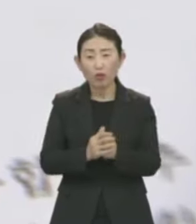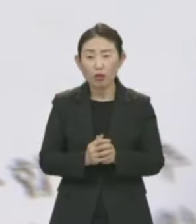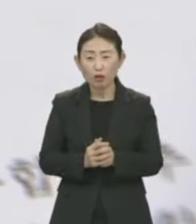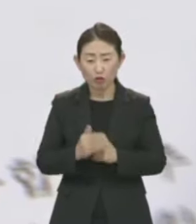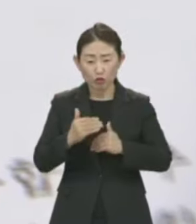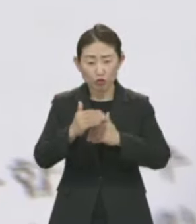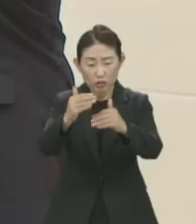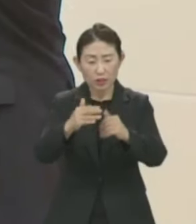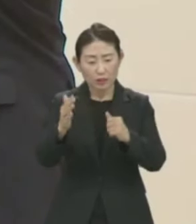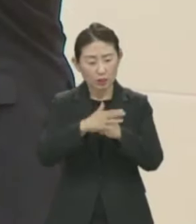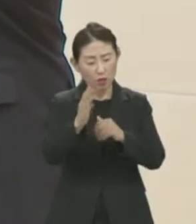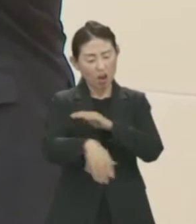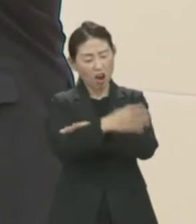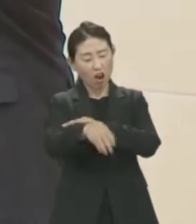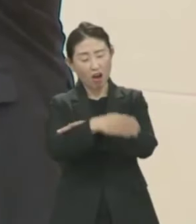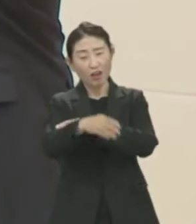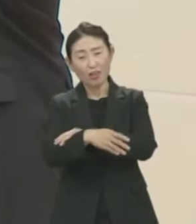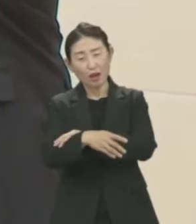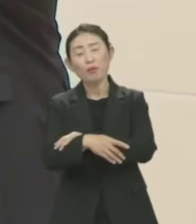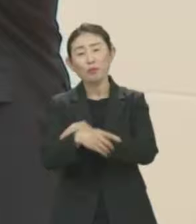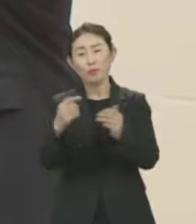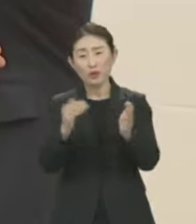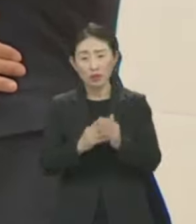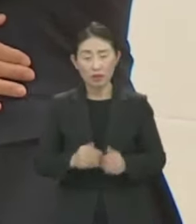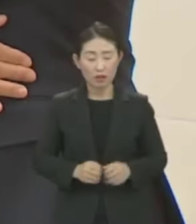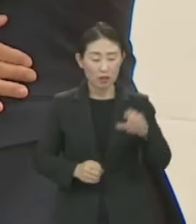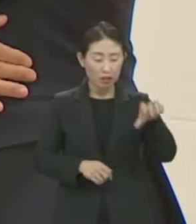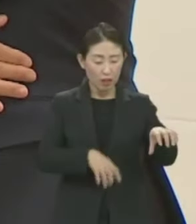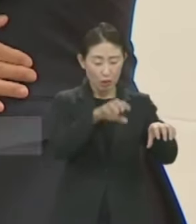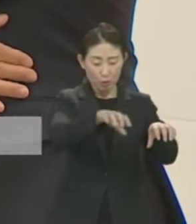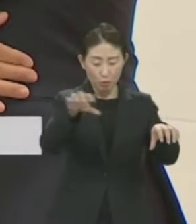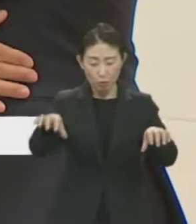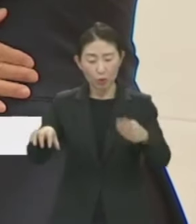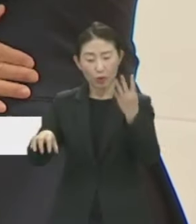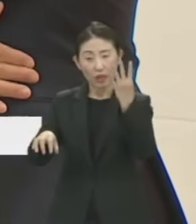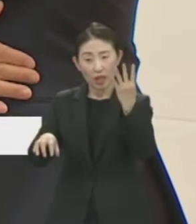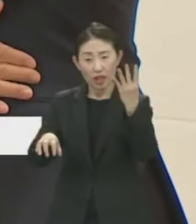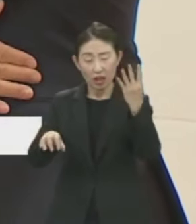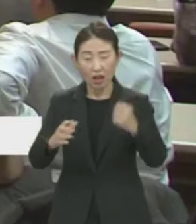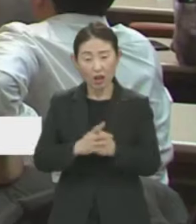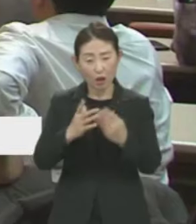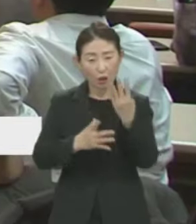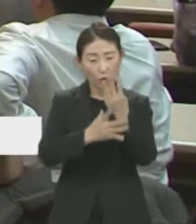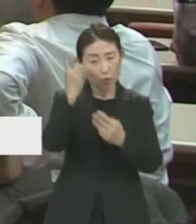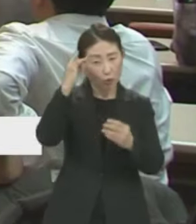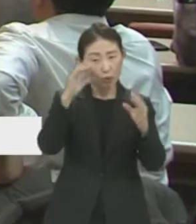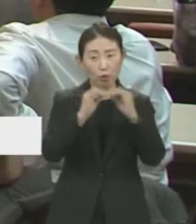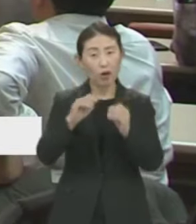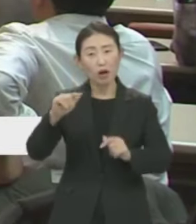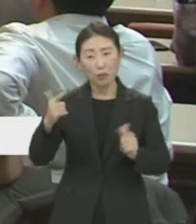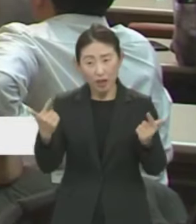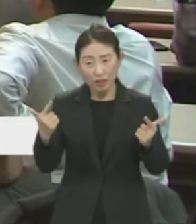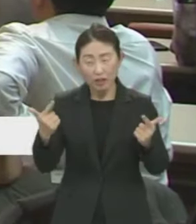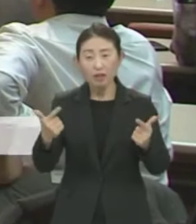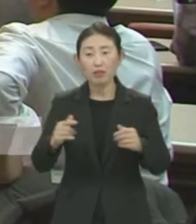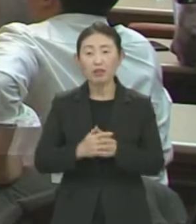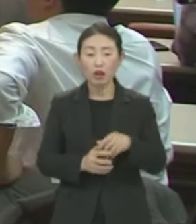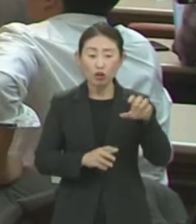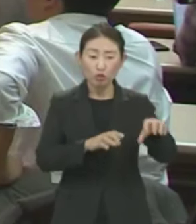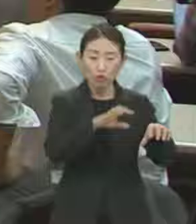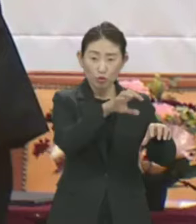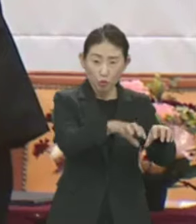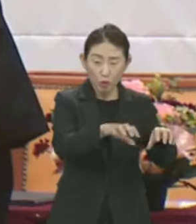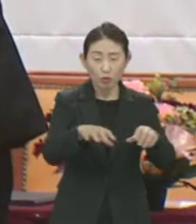졸속통합을 우려했습니다. 통합을 놓고 네 개 시도가 한 목소리를 내지 못하며 잡음을 내는 가운데 대전과 충남의